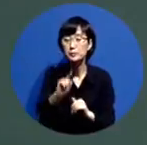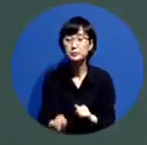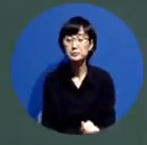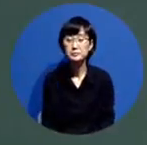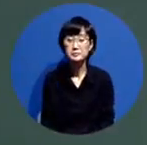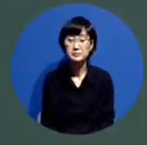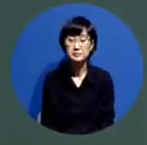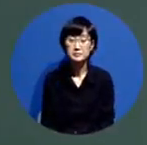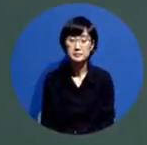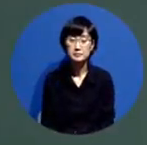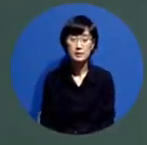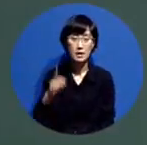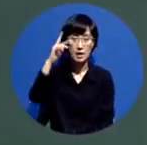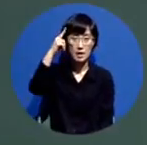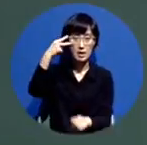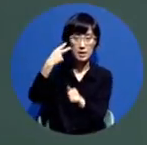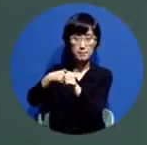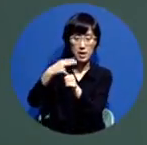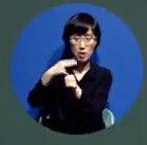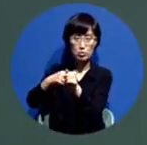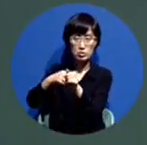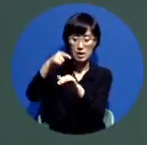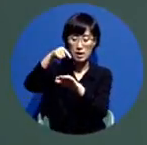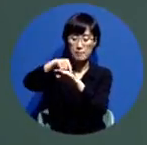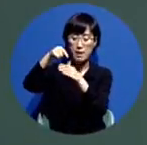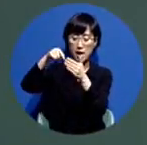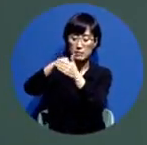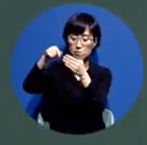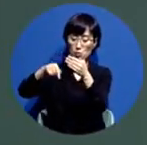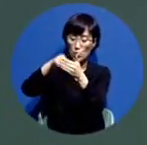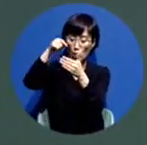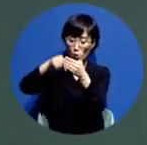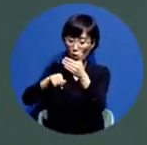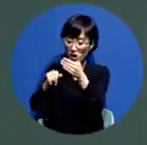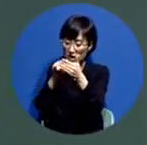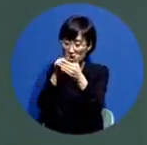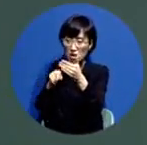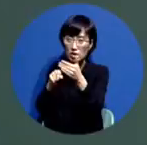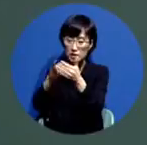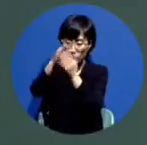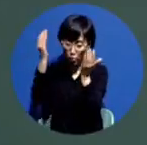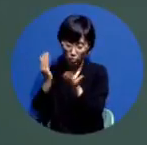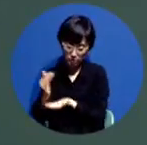这保罗将什么传给了提摩太? 바울의 가슴 속에 있는 그 중심을 다 전달했을 거예요.